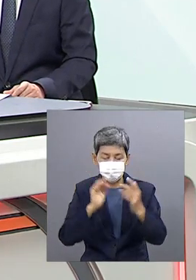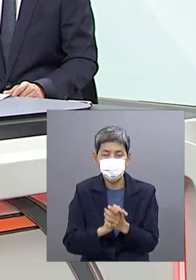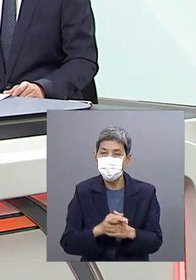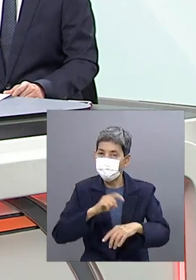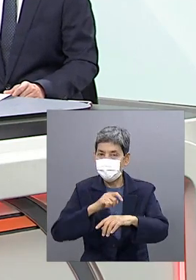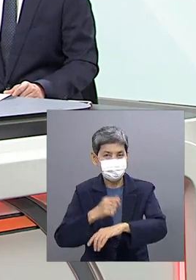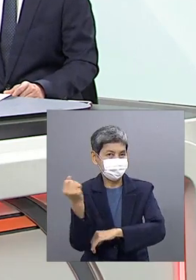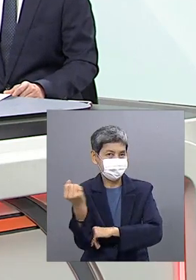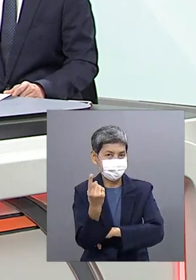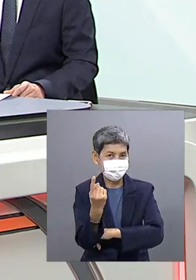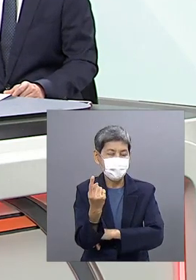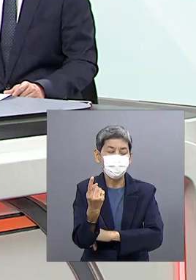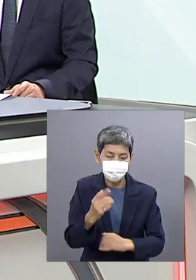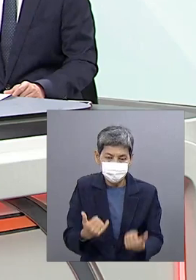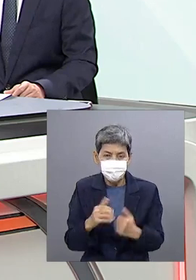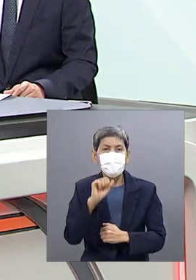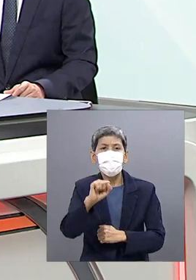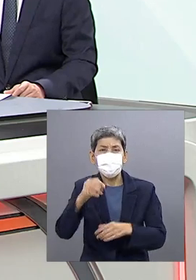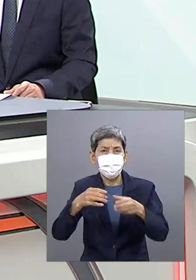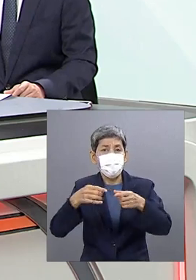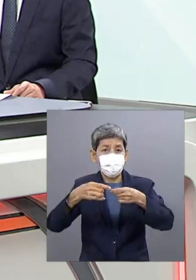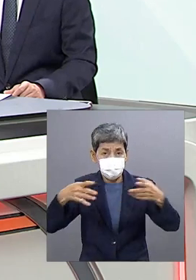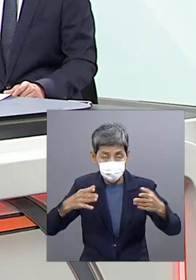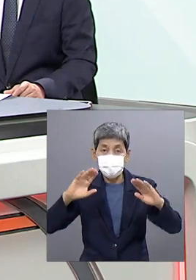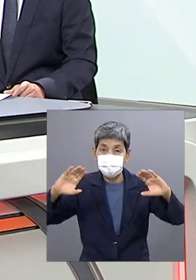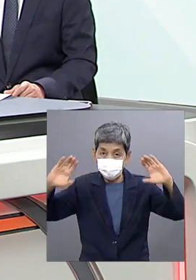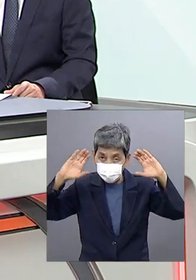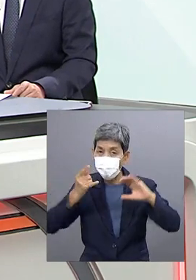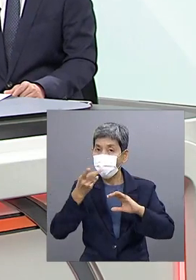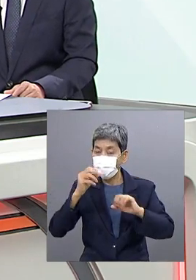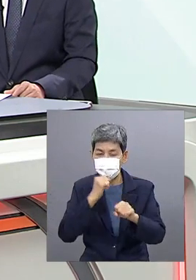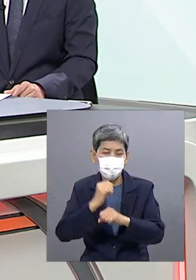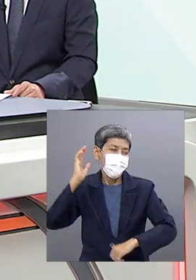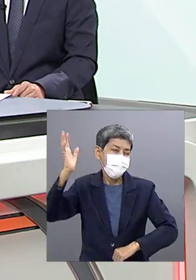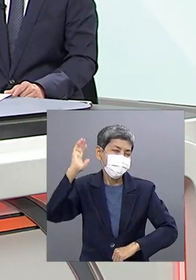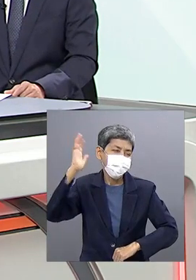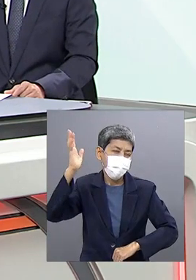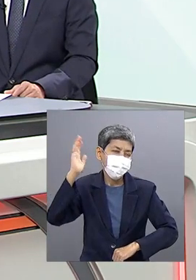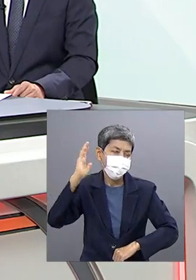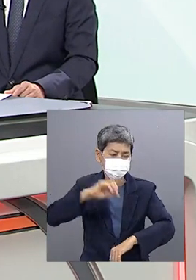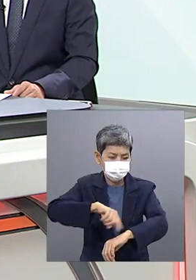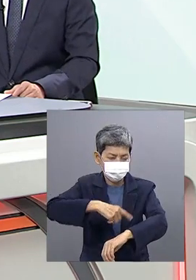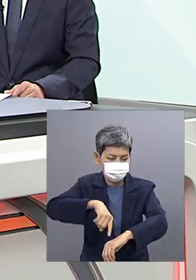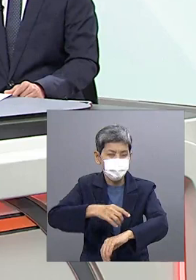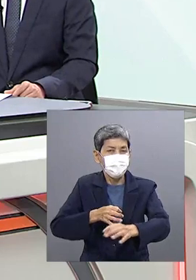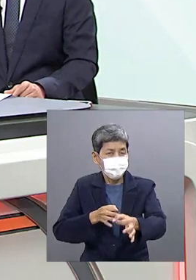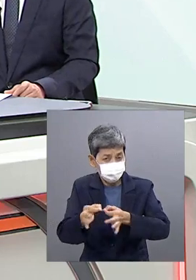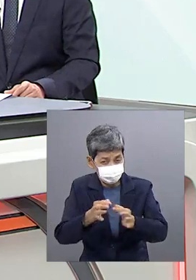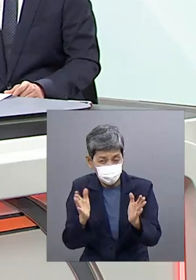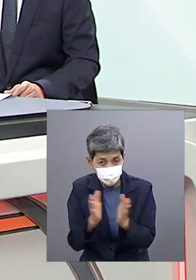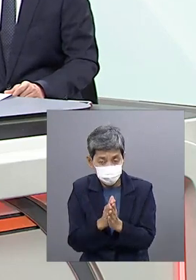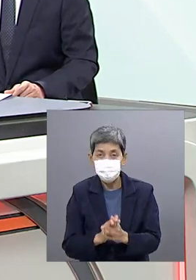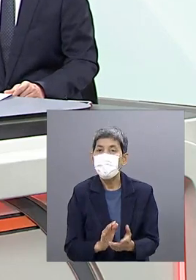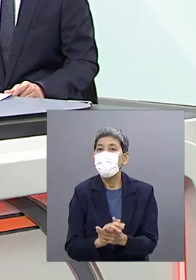คืนนี้นะครับโดยศ.ไปค้านรัฐบาลและครม.ใช้เวลาในการอภิปรายและชี้แจงรวมทั้งสิ้น 31